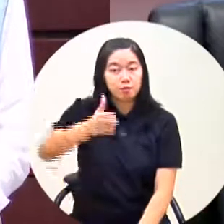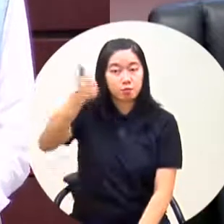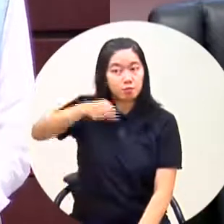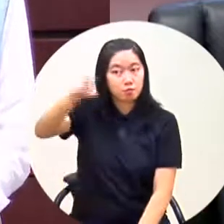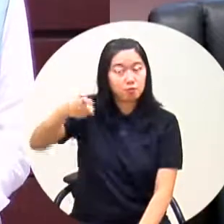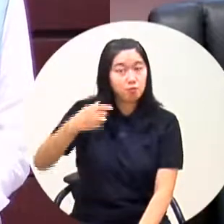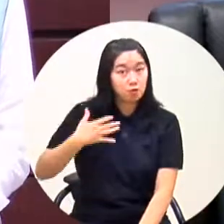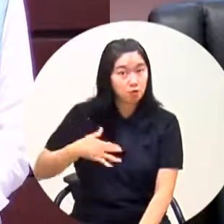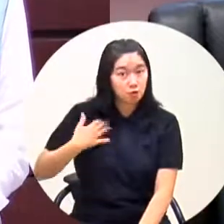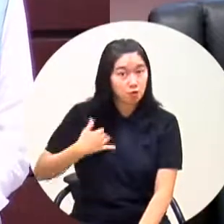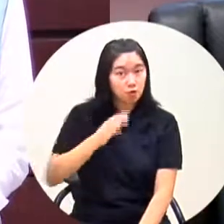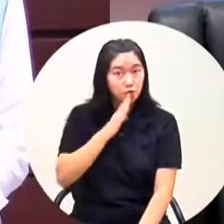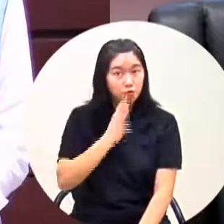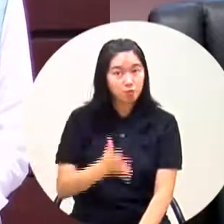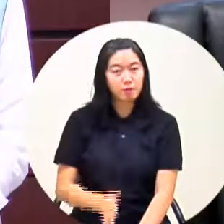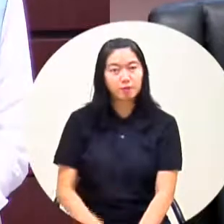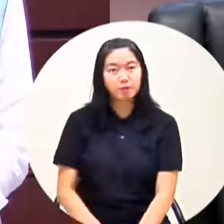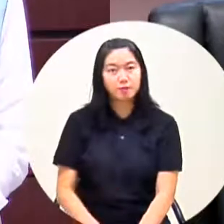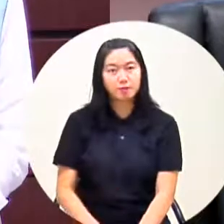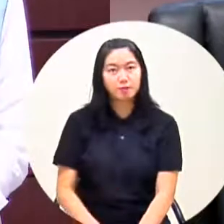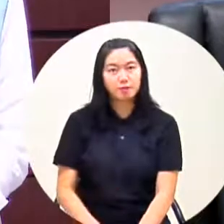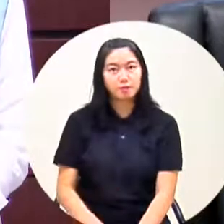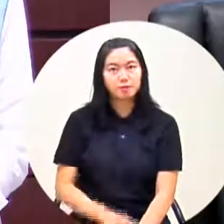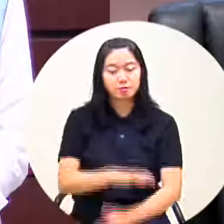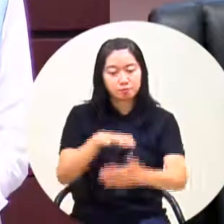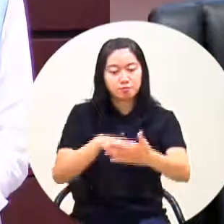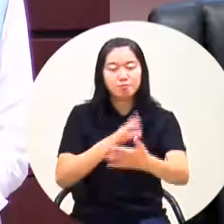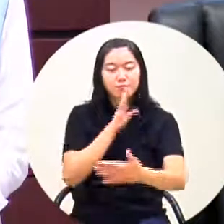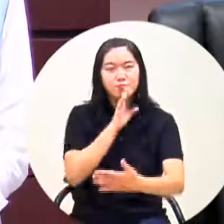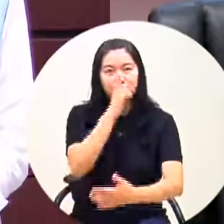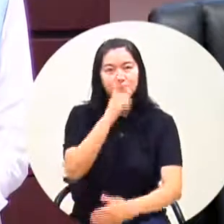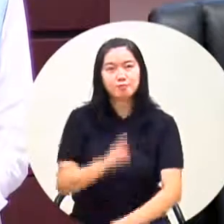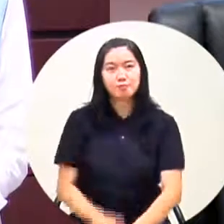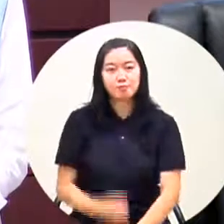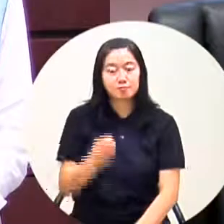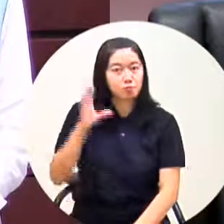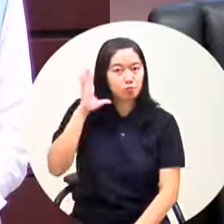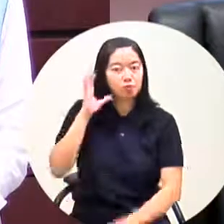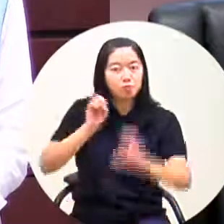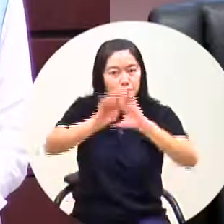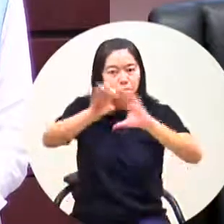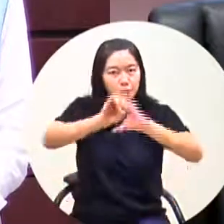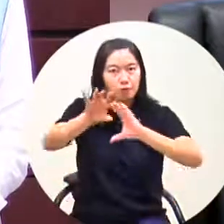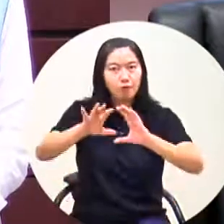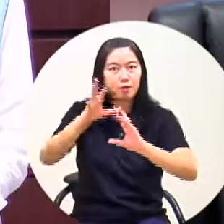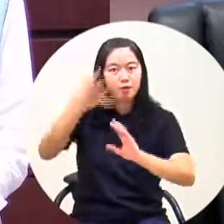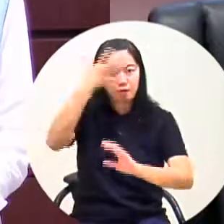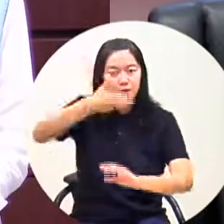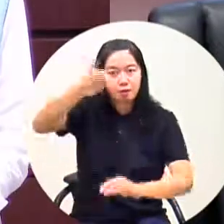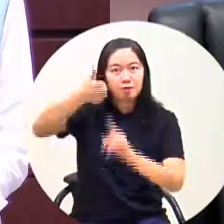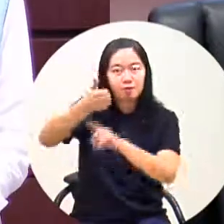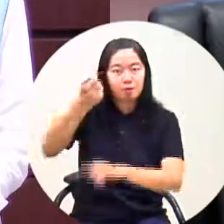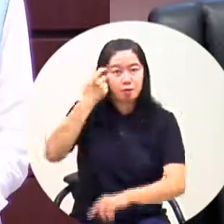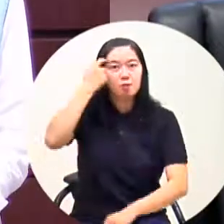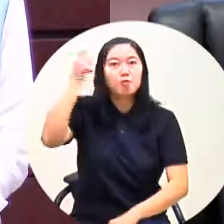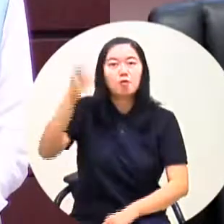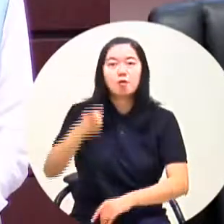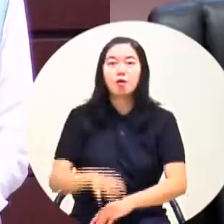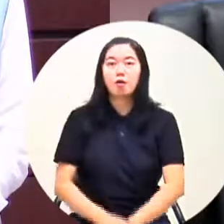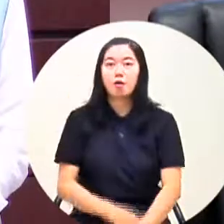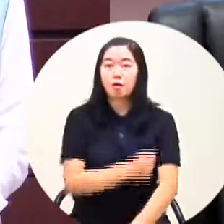为是这样？ 这也是其中一个啦，因为新闻这样子播，其实很多老板就已经意识到有劳基法